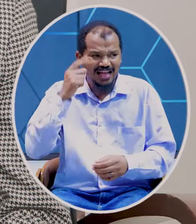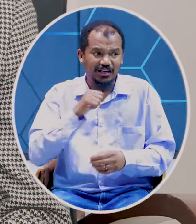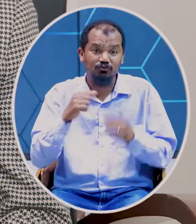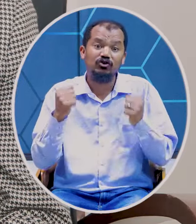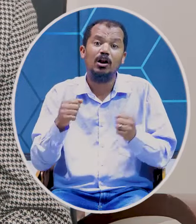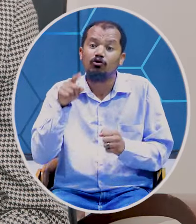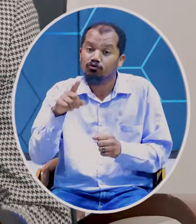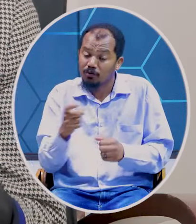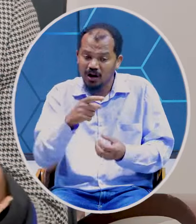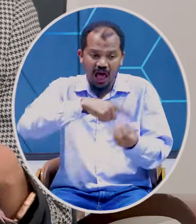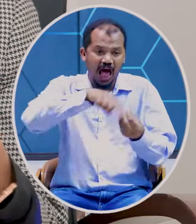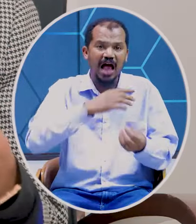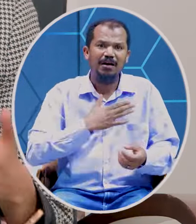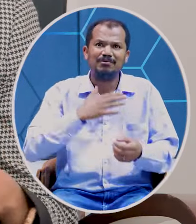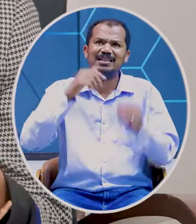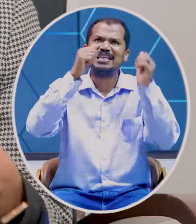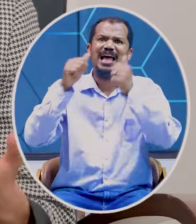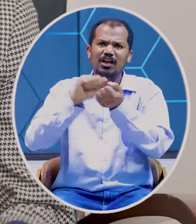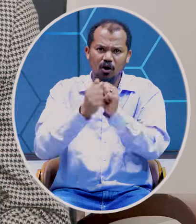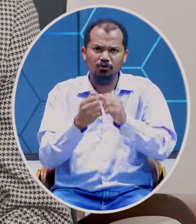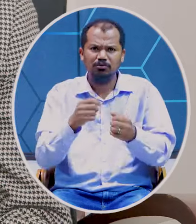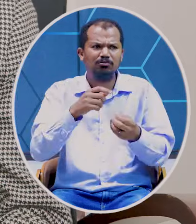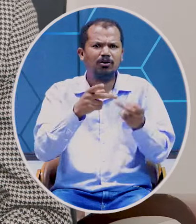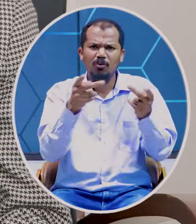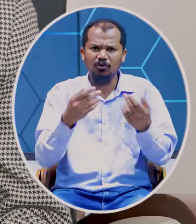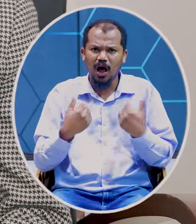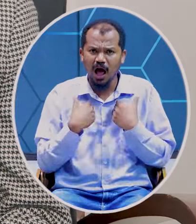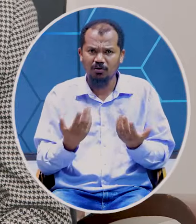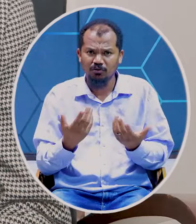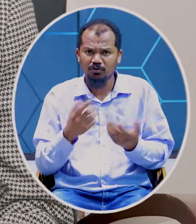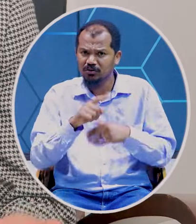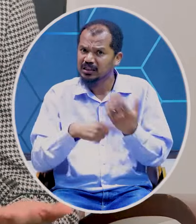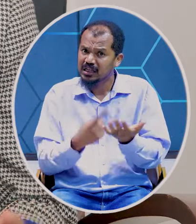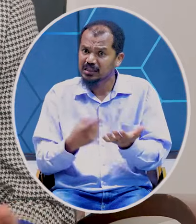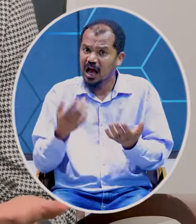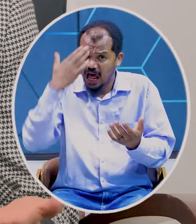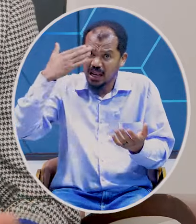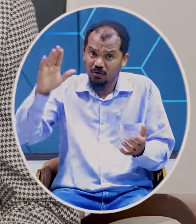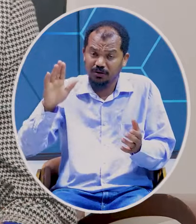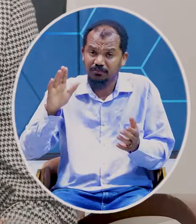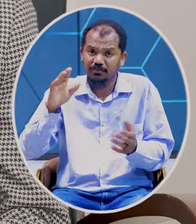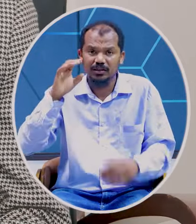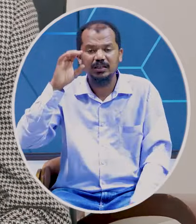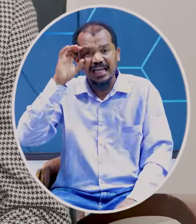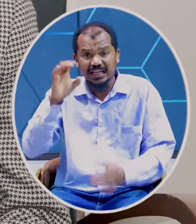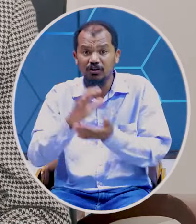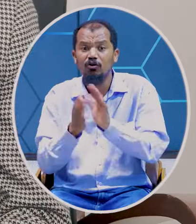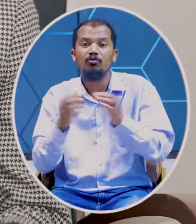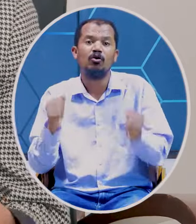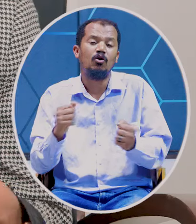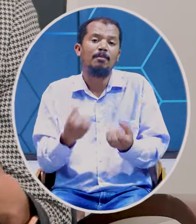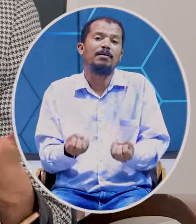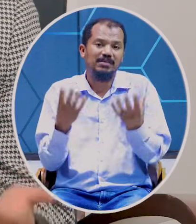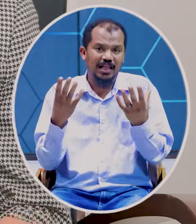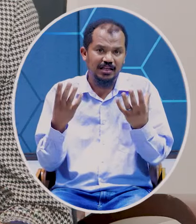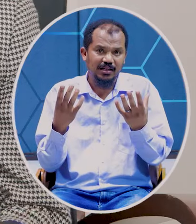ያሳስቡን ይችላሉ ግን እሱም ቢሆን አካባቢያችን አሁን ክላይሜት ቼንጅ ያሉ በየቦታው የሚጮኸው ነገር እሱም አናውቅ ወደፊት ምን ሊሆን እንደሚችል ግን